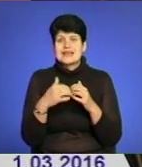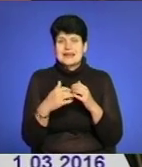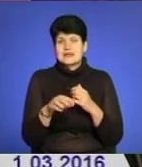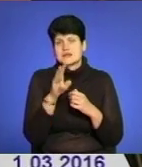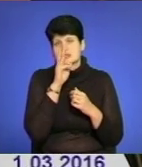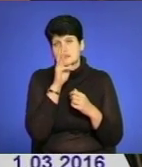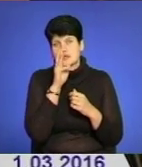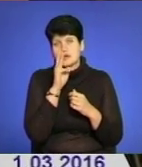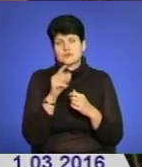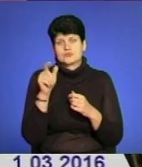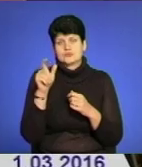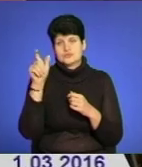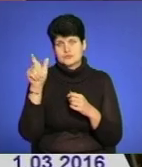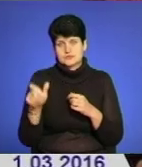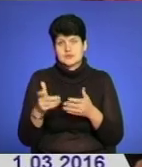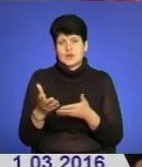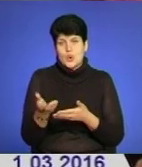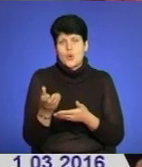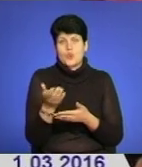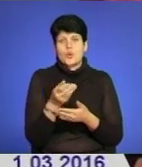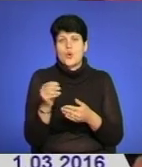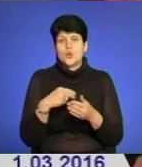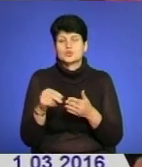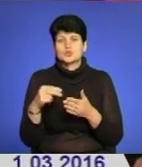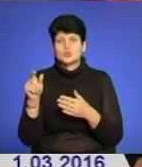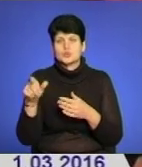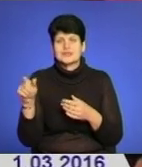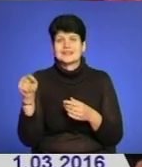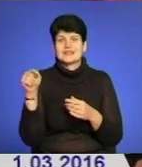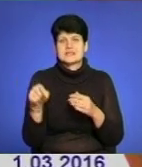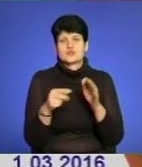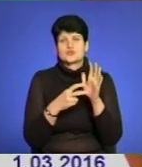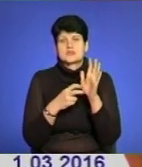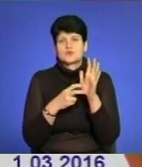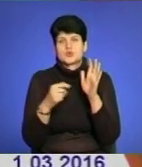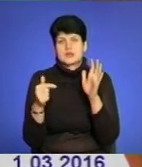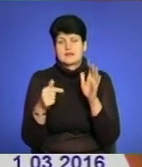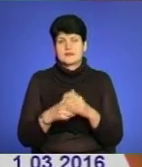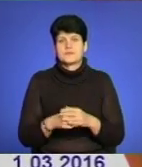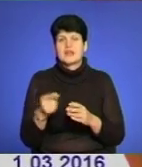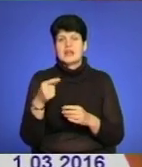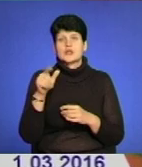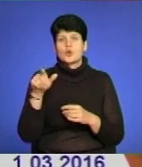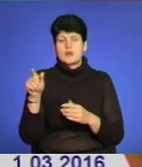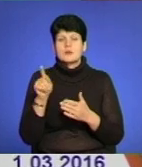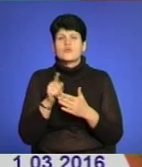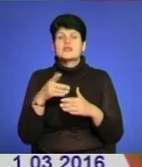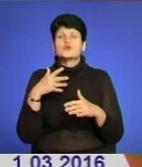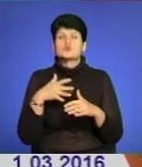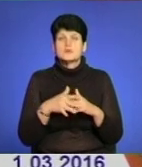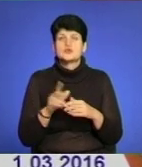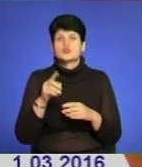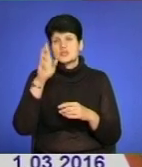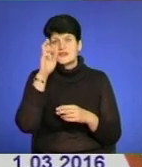заробітна плата кондуктора тролейбуса становить 1800 гривень. Тернополяни повинні розуміти про те, що в